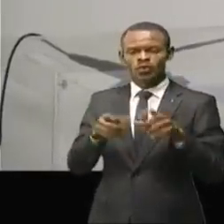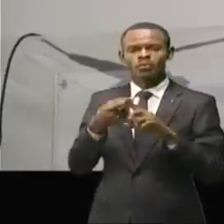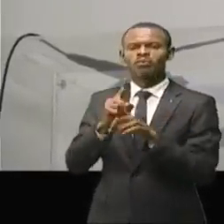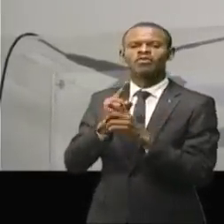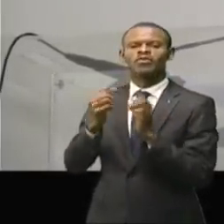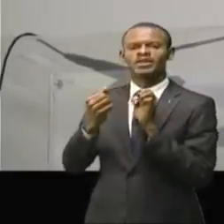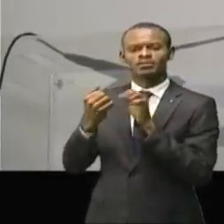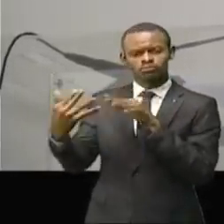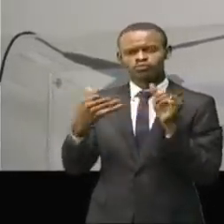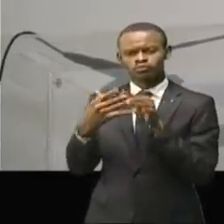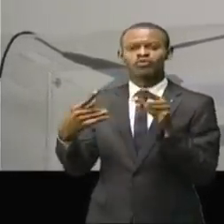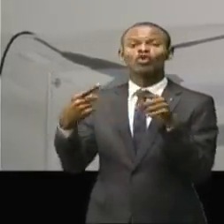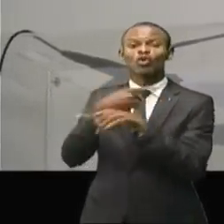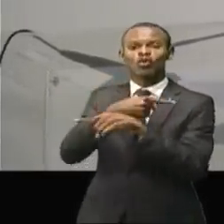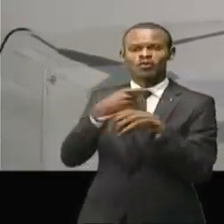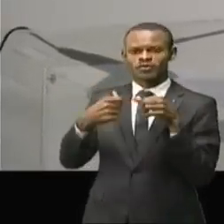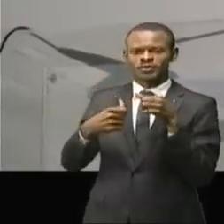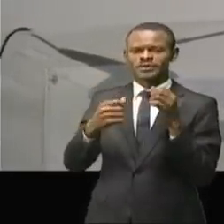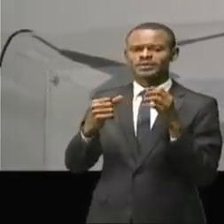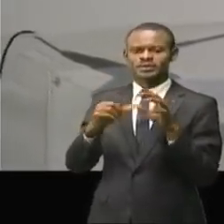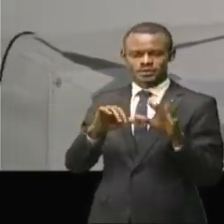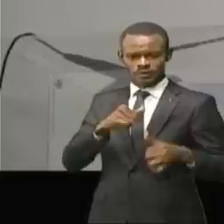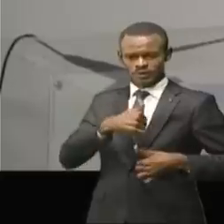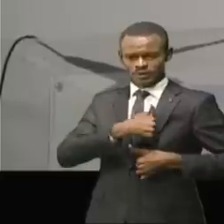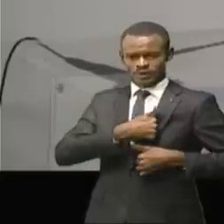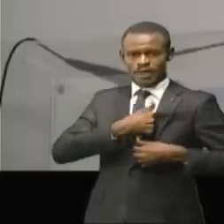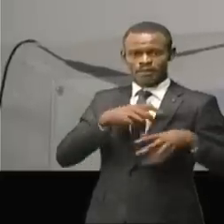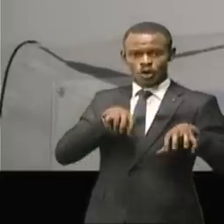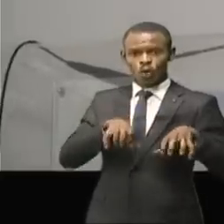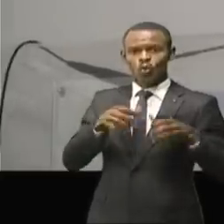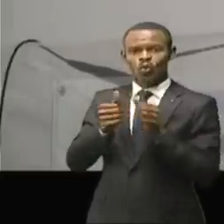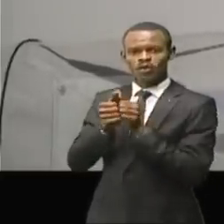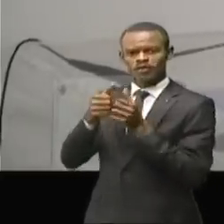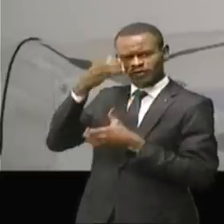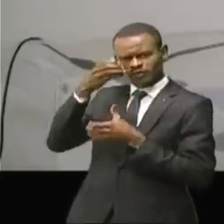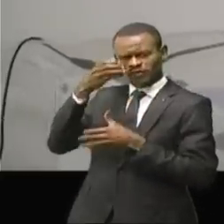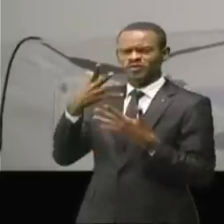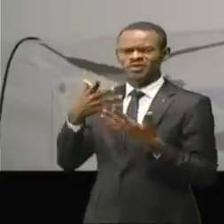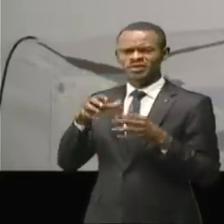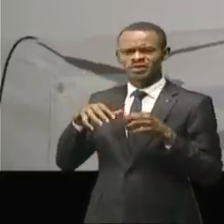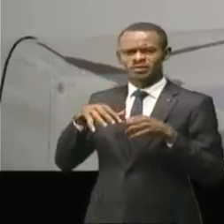de votre catastrophe naturelle aux conséquences numériques